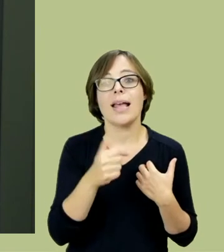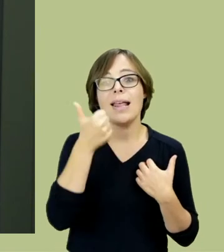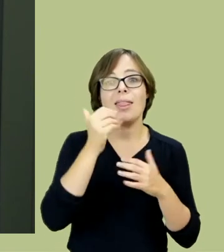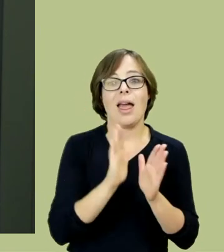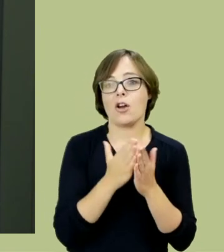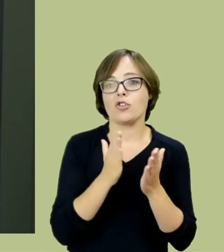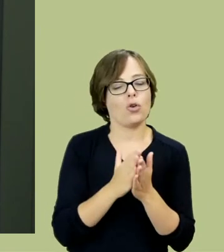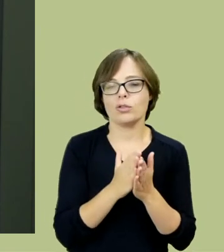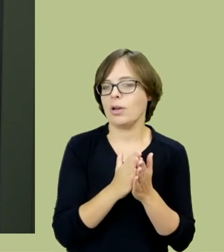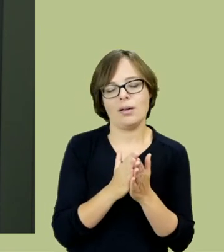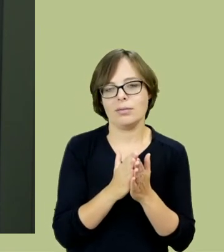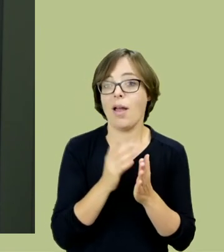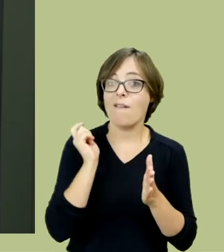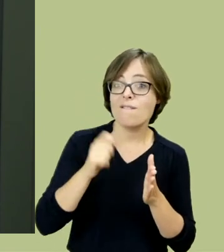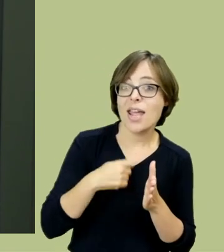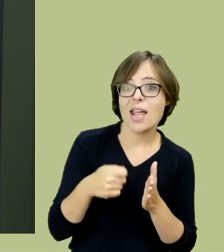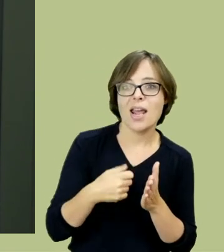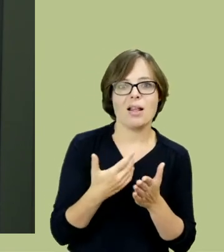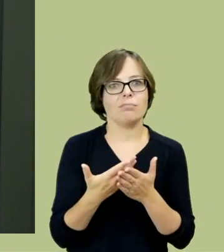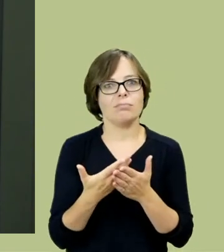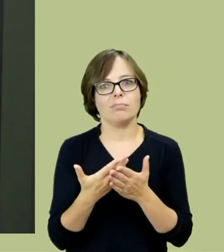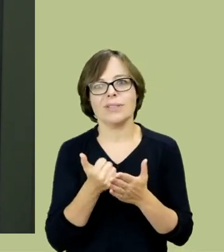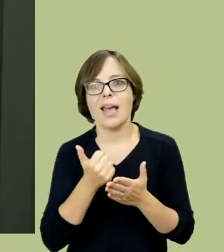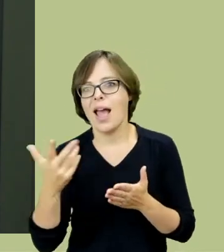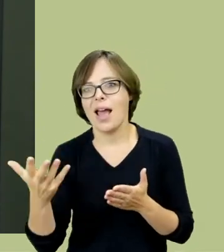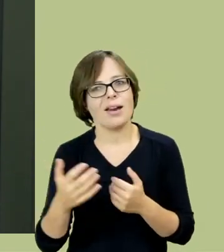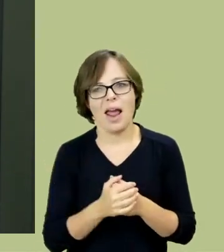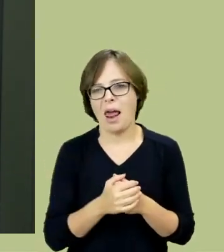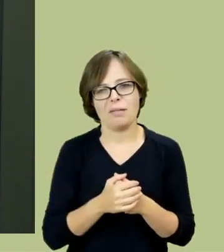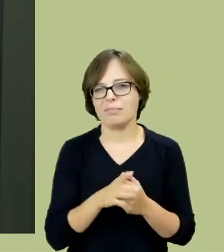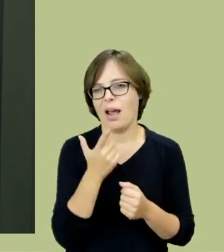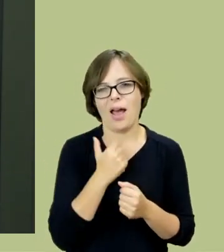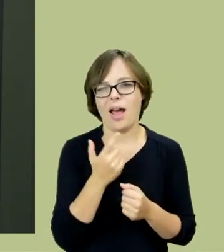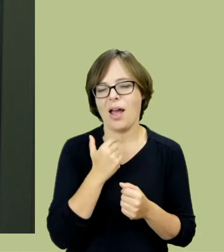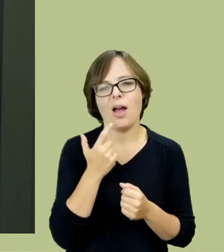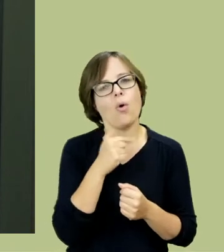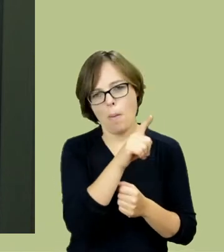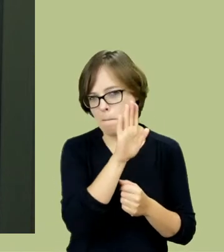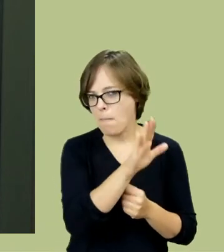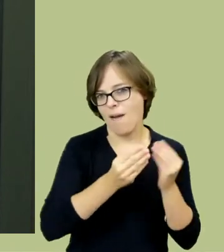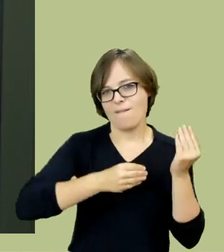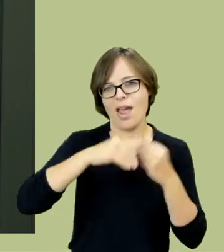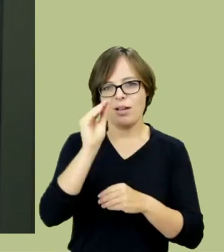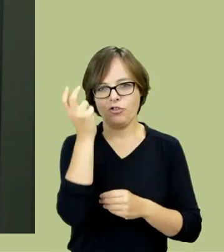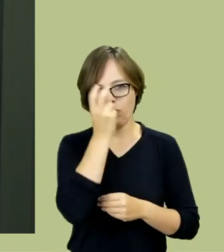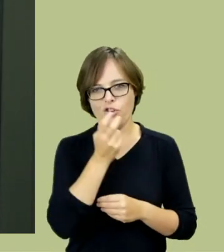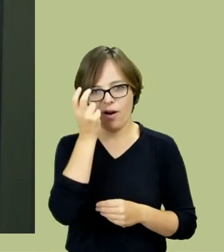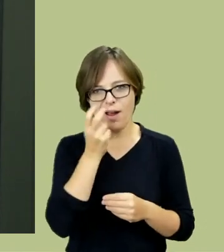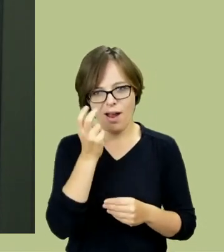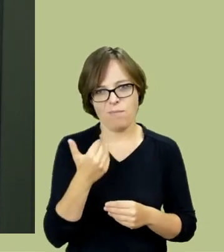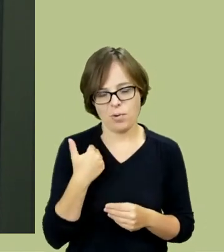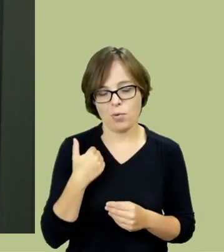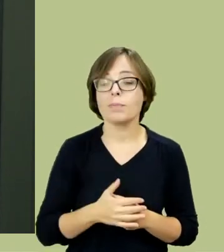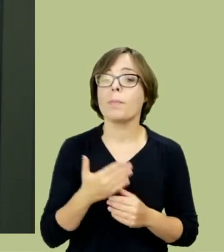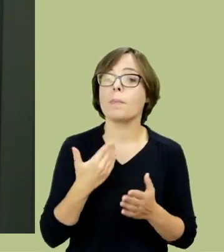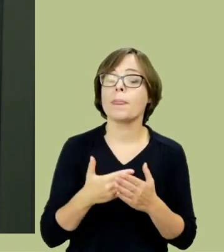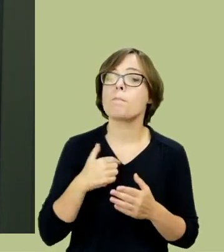na serial, czy na film i zawsze można znaleźć jeszcze ciekawe epizody. Chciałam zacząć od